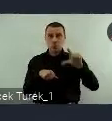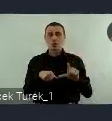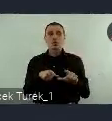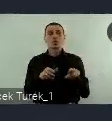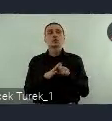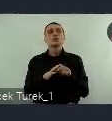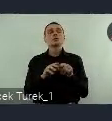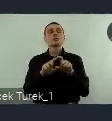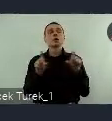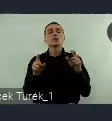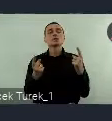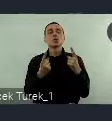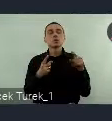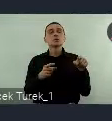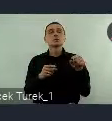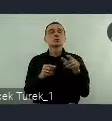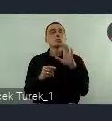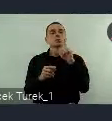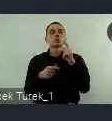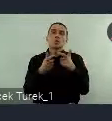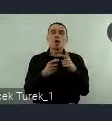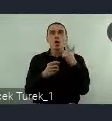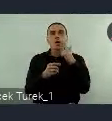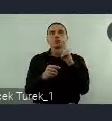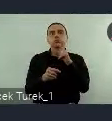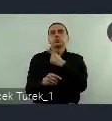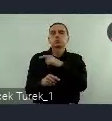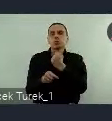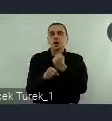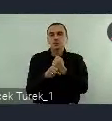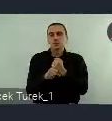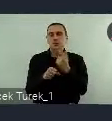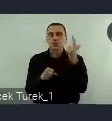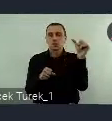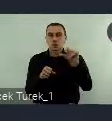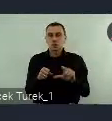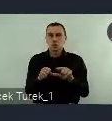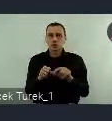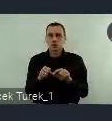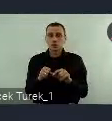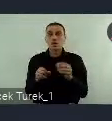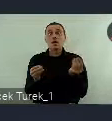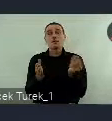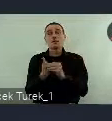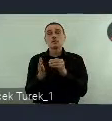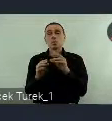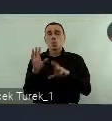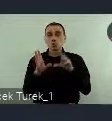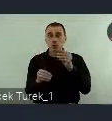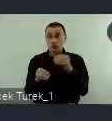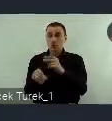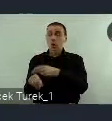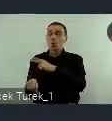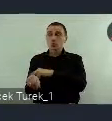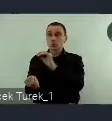wydarzenia człowieka który będzie to przywrócenie będzie kosztowało 3000 złotych Póki mogę to wrzucić w budżet e-urząd mi to klepie